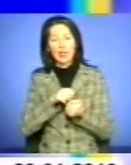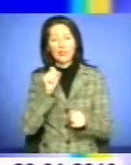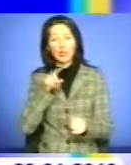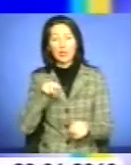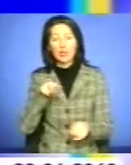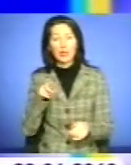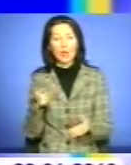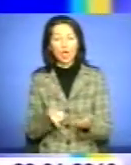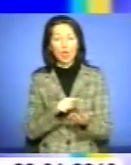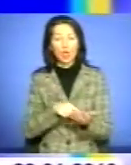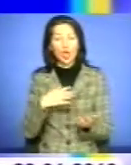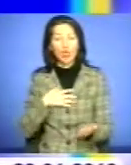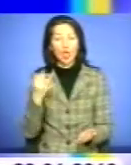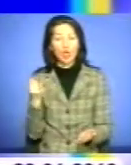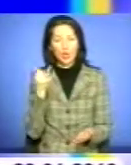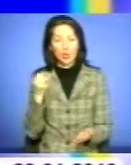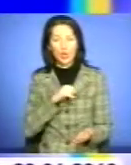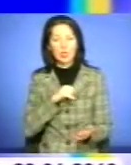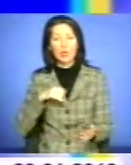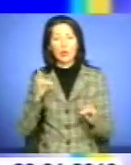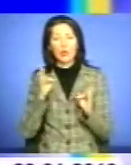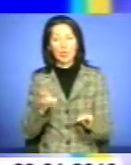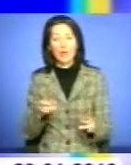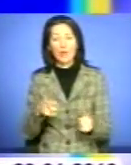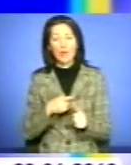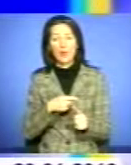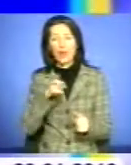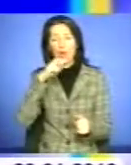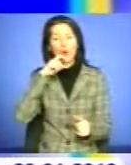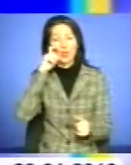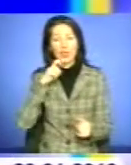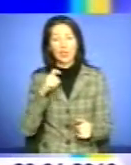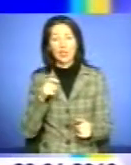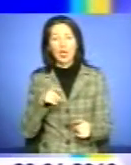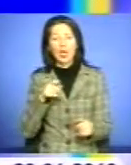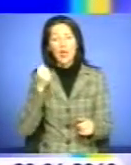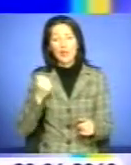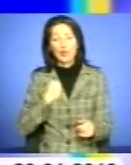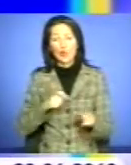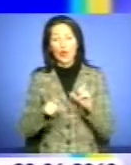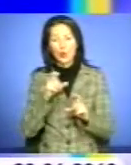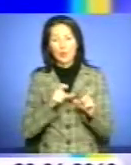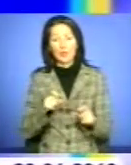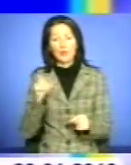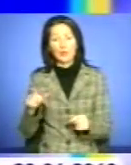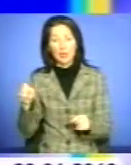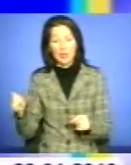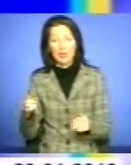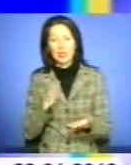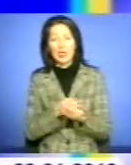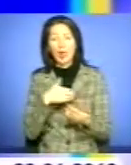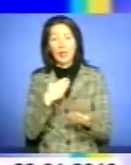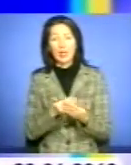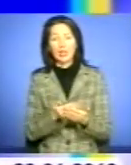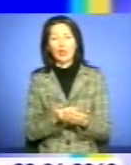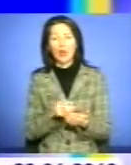нашої історії. Самопожертва в ім'я вітчизни військових курсантів, студентів, гімназистів є прикладом патріотизму та любові до рідної